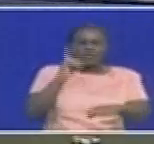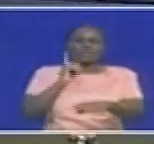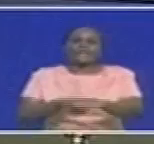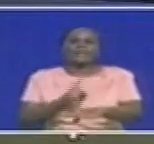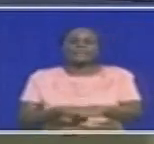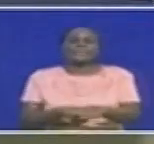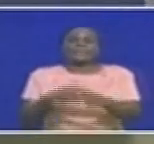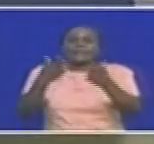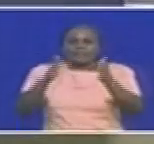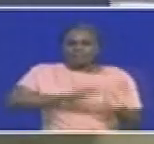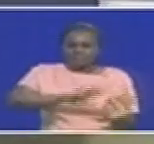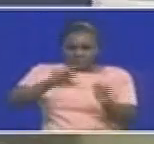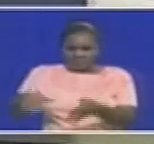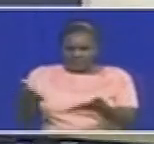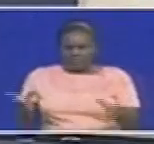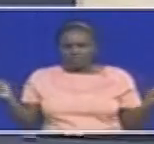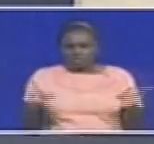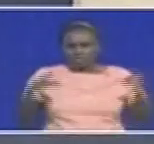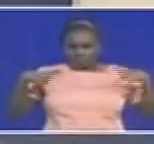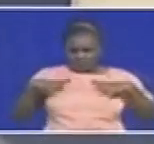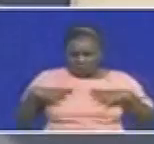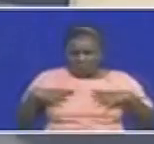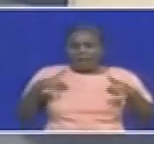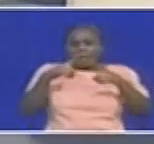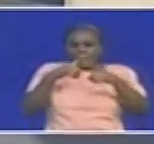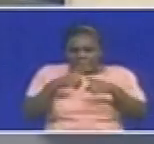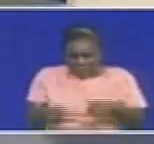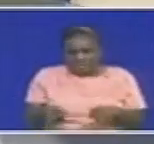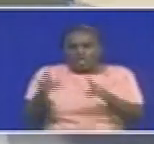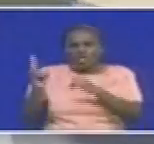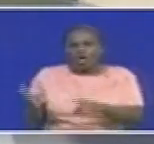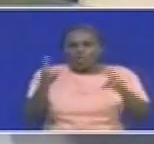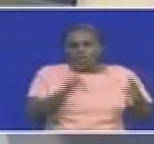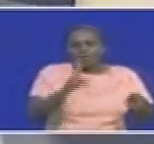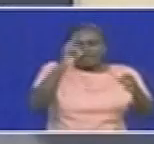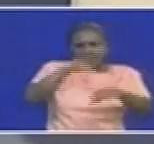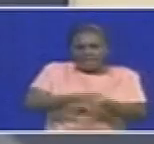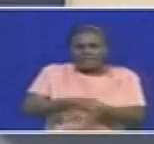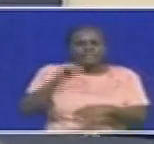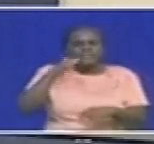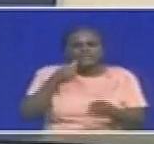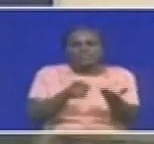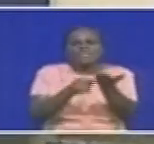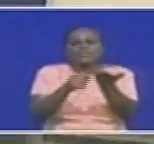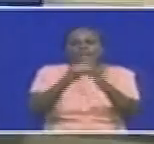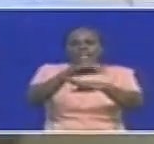hatari. Lakini kando na hayo, nachukua mapumziko mafupi, lakini kama ilivyo ada tupate kamusi ya leo.